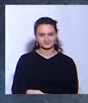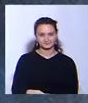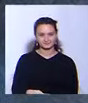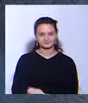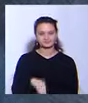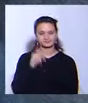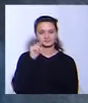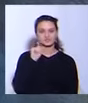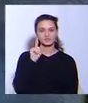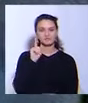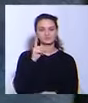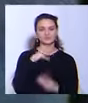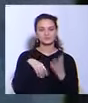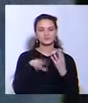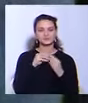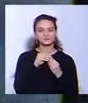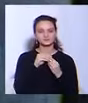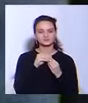რა მაინტერესებს ყველაზე